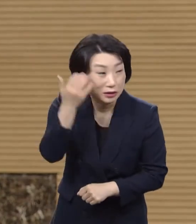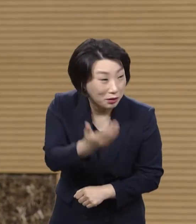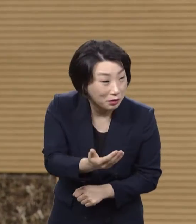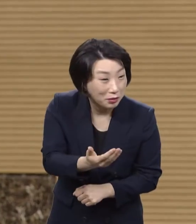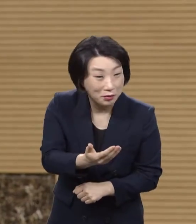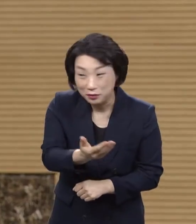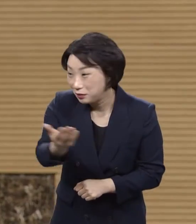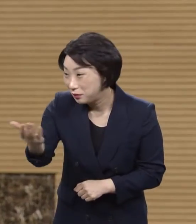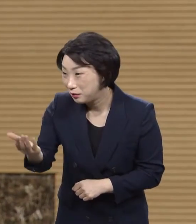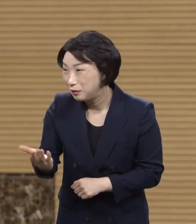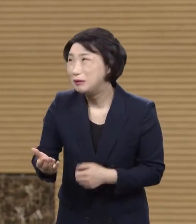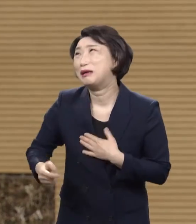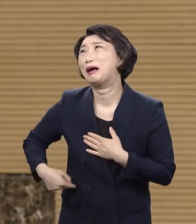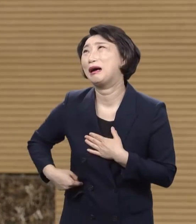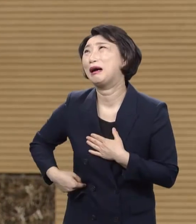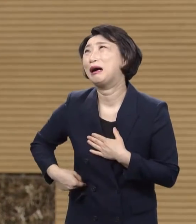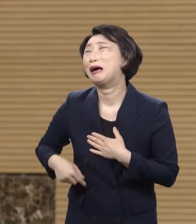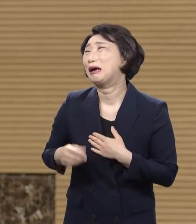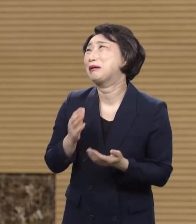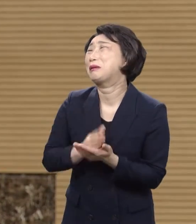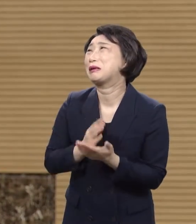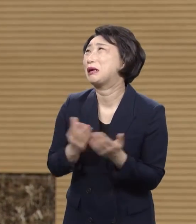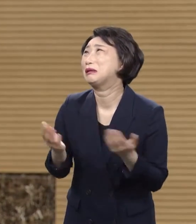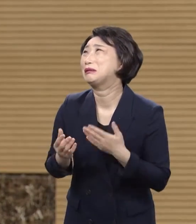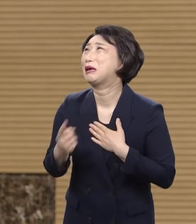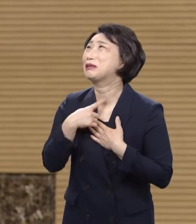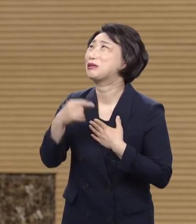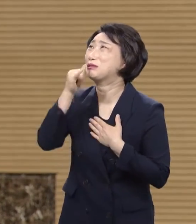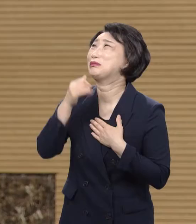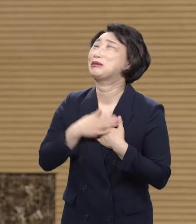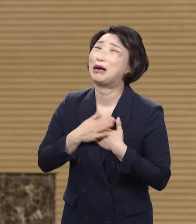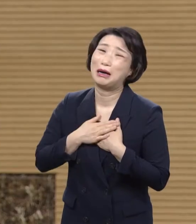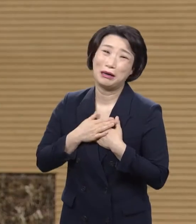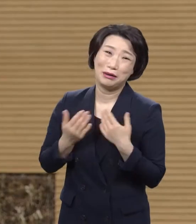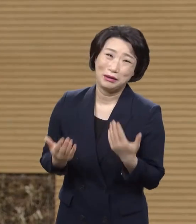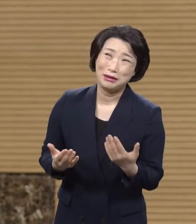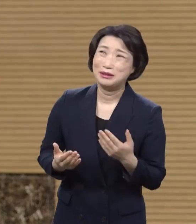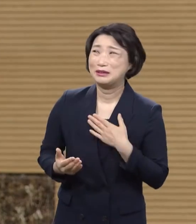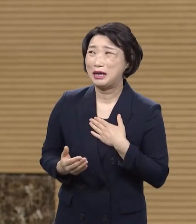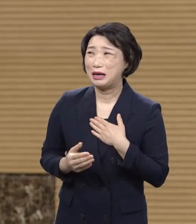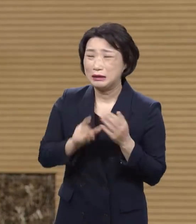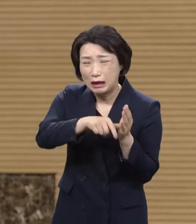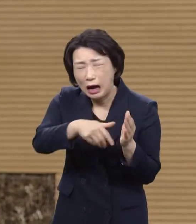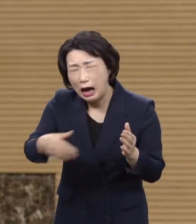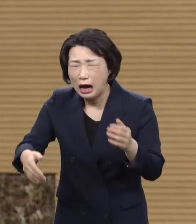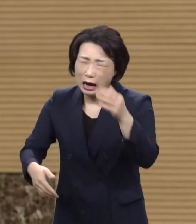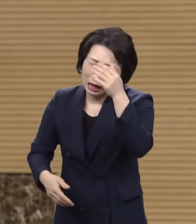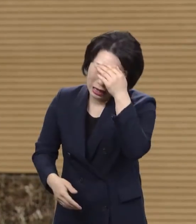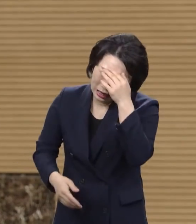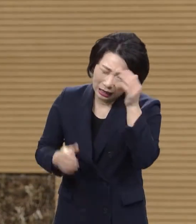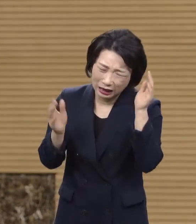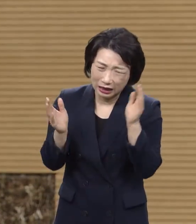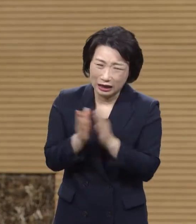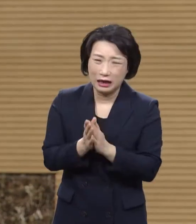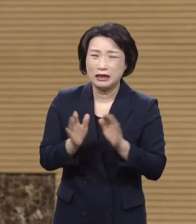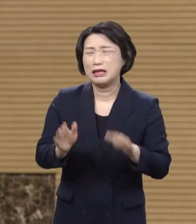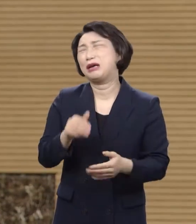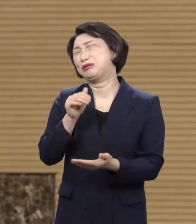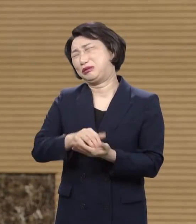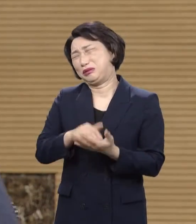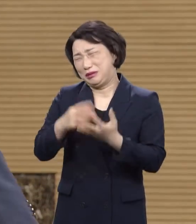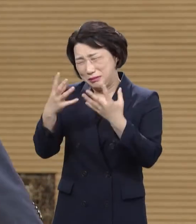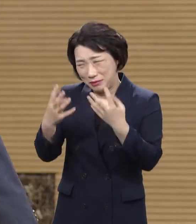잘못했습니다. 양심상 하지 못할 일을 했습니다. 내가 세월이 지나니 엄청나게